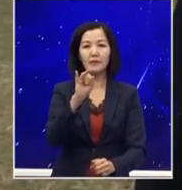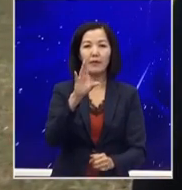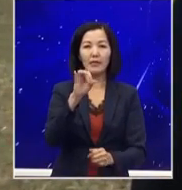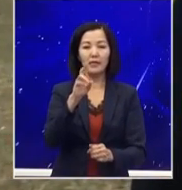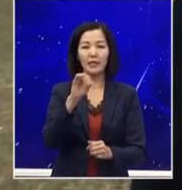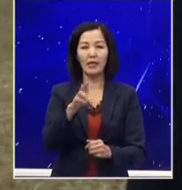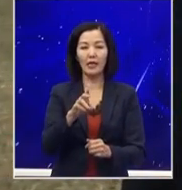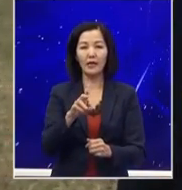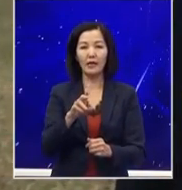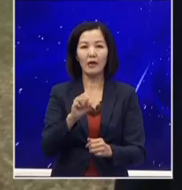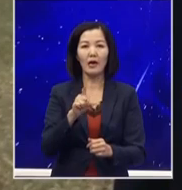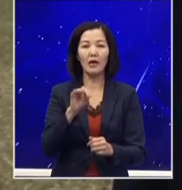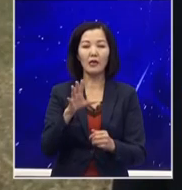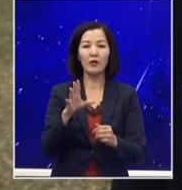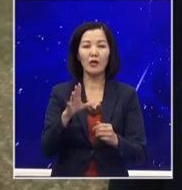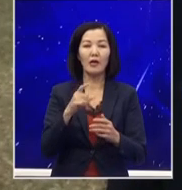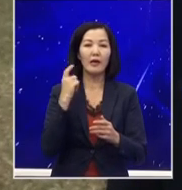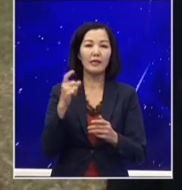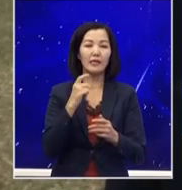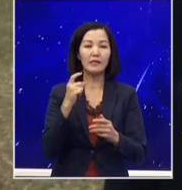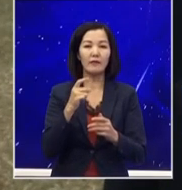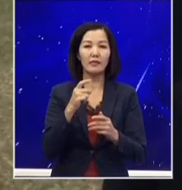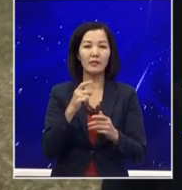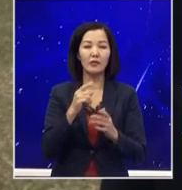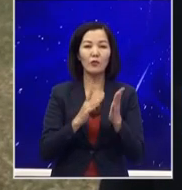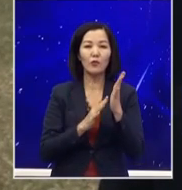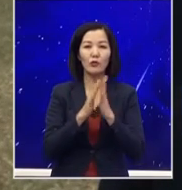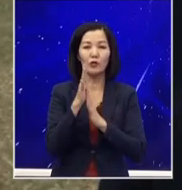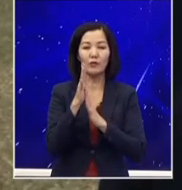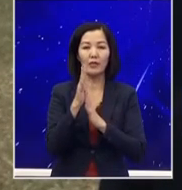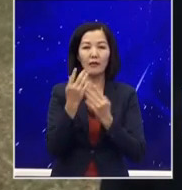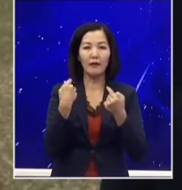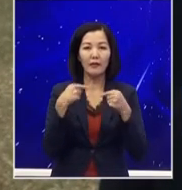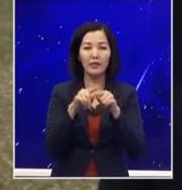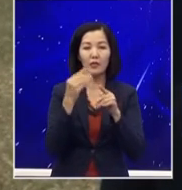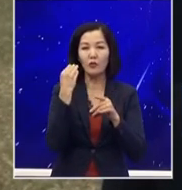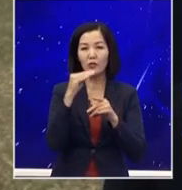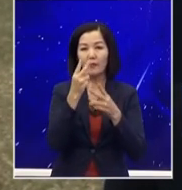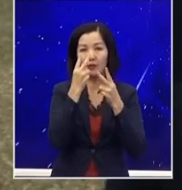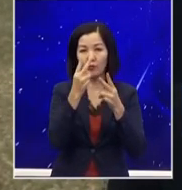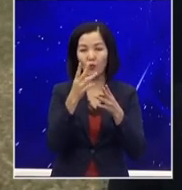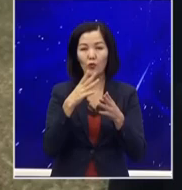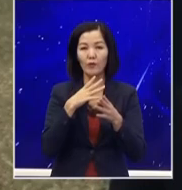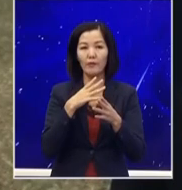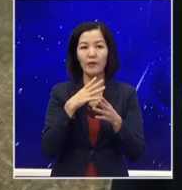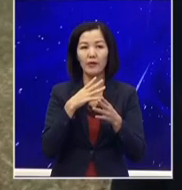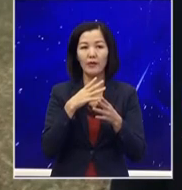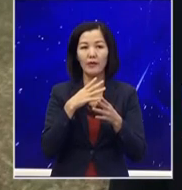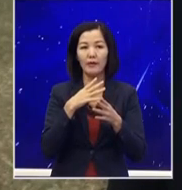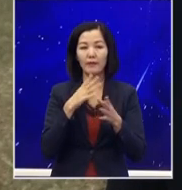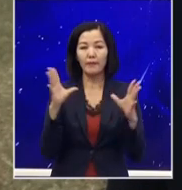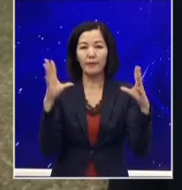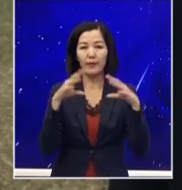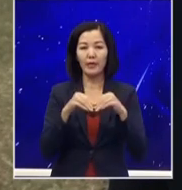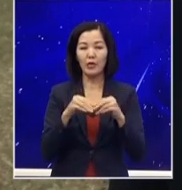атқан өнімдерінің сапасын, соның технологиясын қарап, сабақтасты өткізіп,